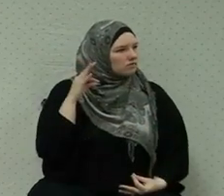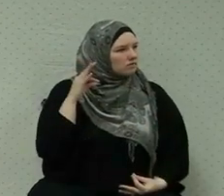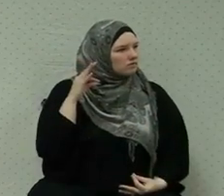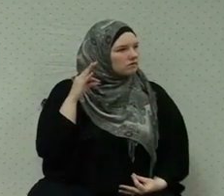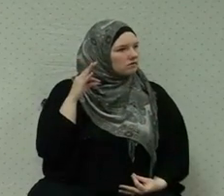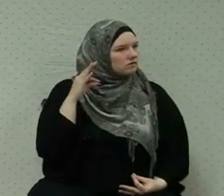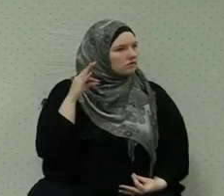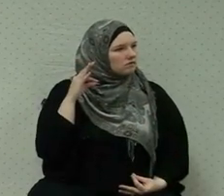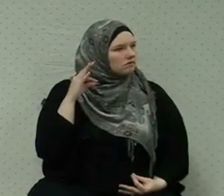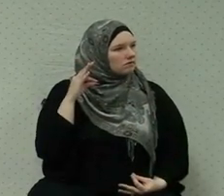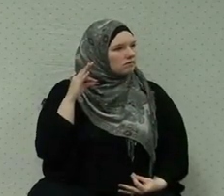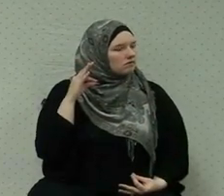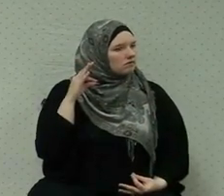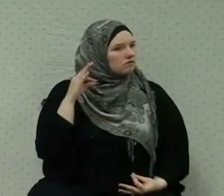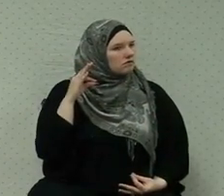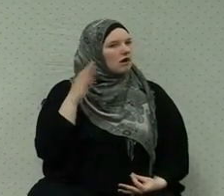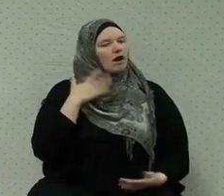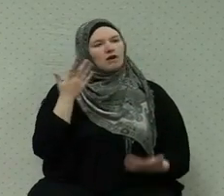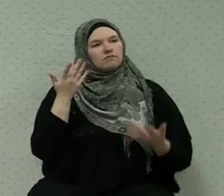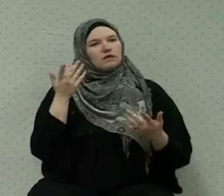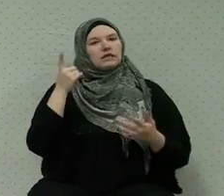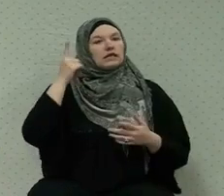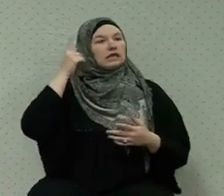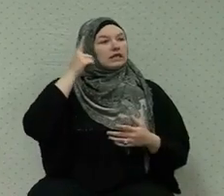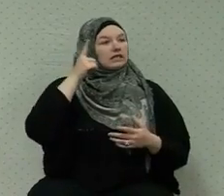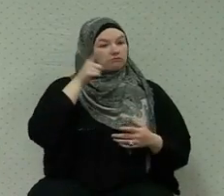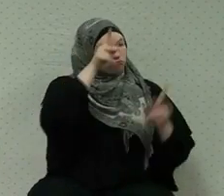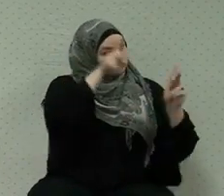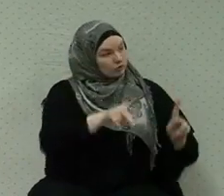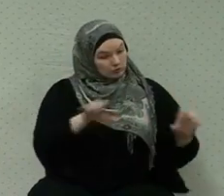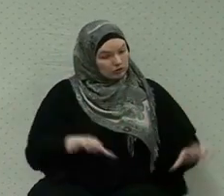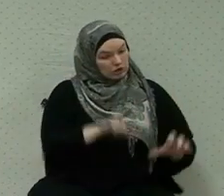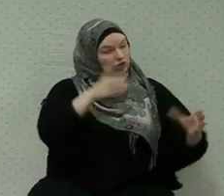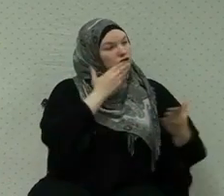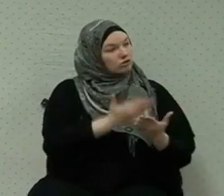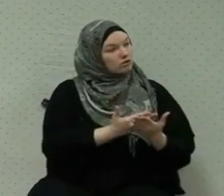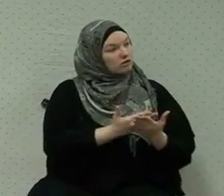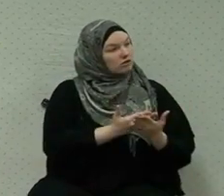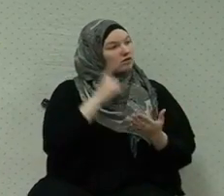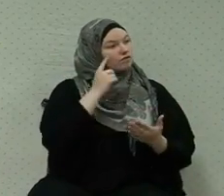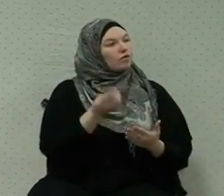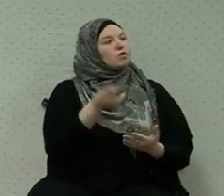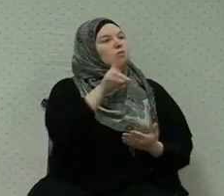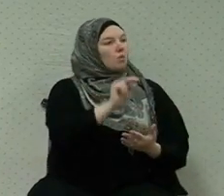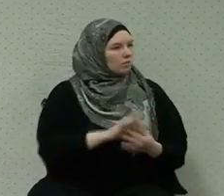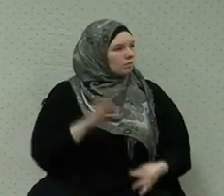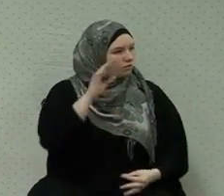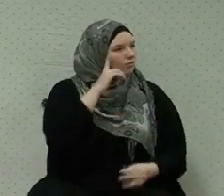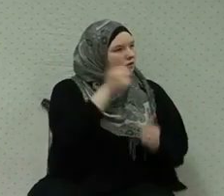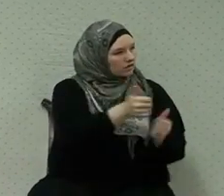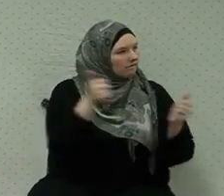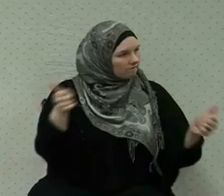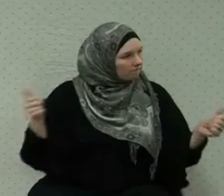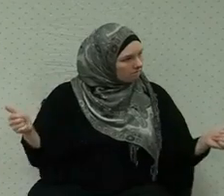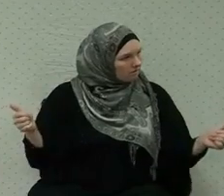مَنْ أَحْسَنَ فَلِنَفْسِهِ, he who does good, it is for his own soul. وَمَنْ